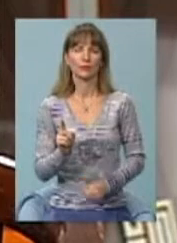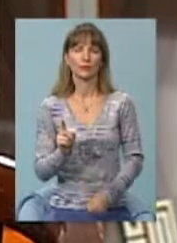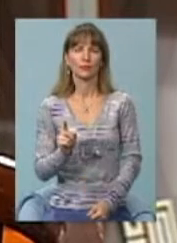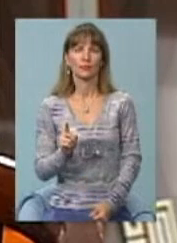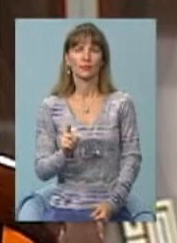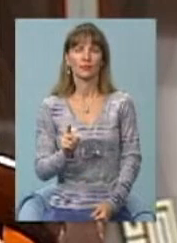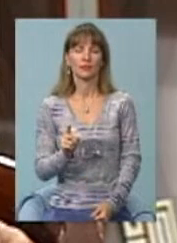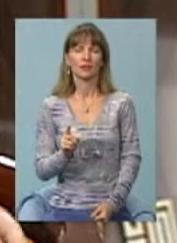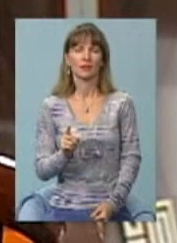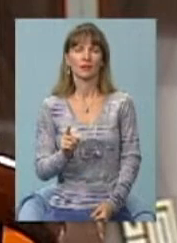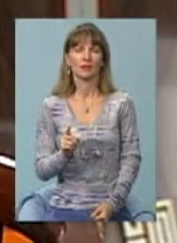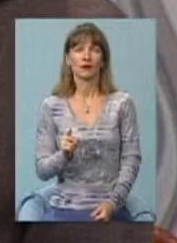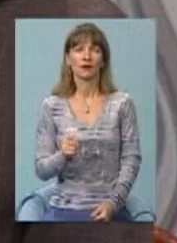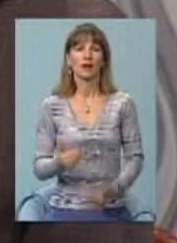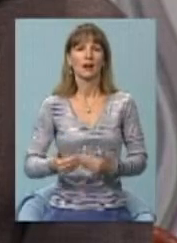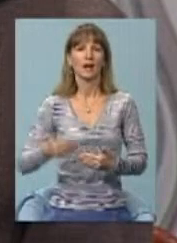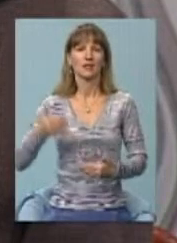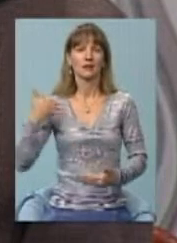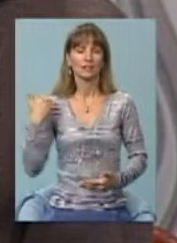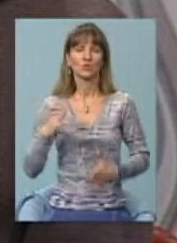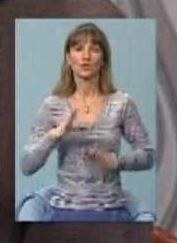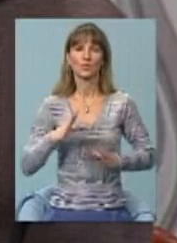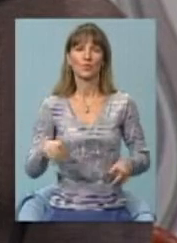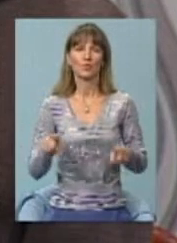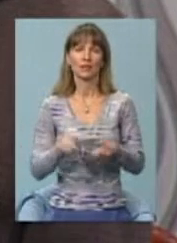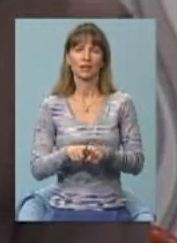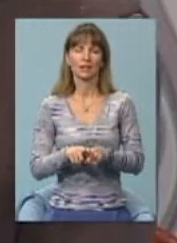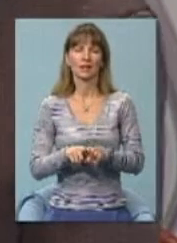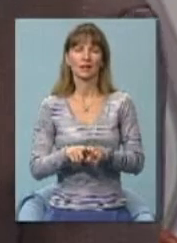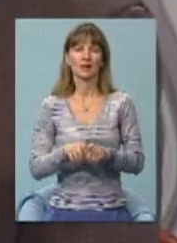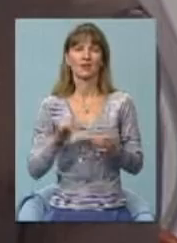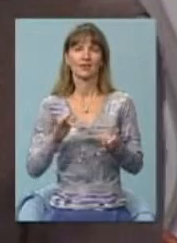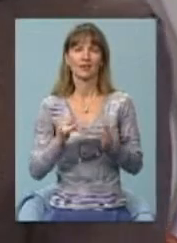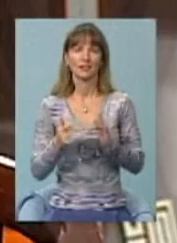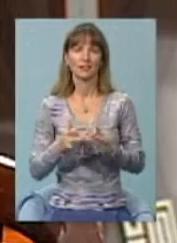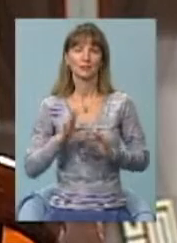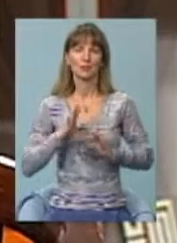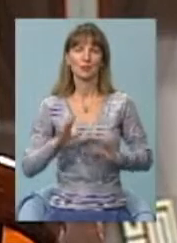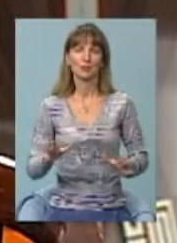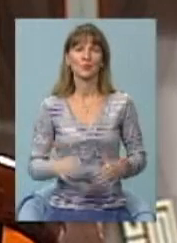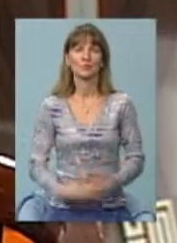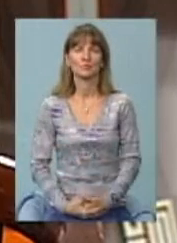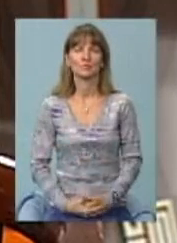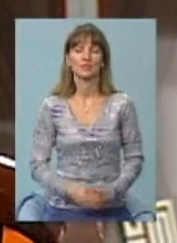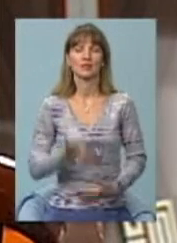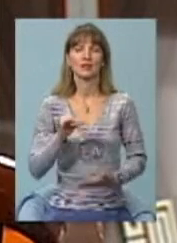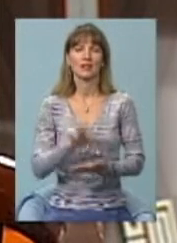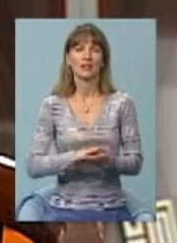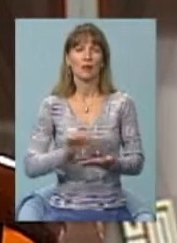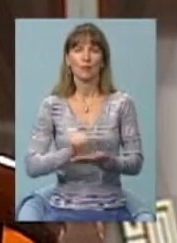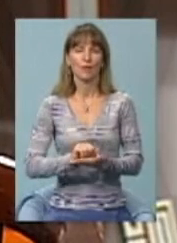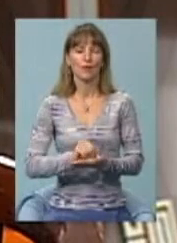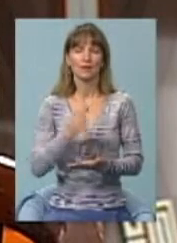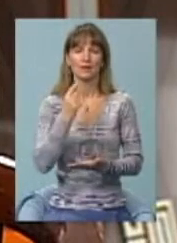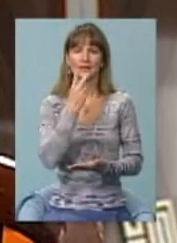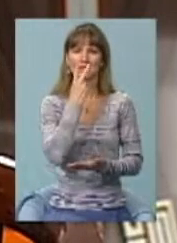бо все ж раніше не було таких от... Інтернету раніше не було. Так, не псувався зіру